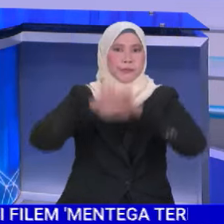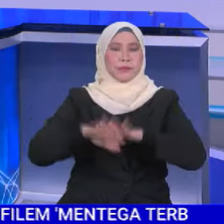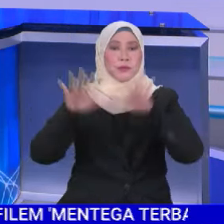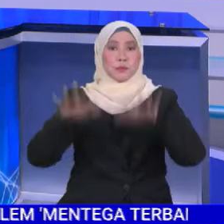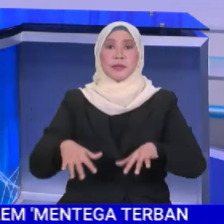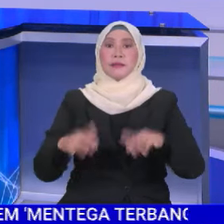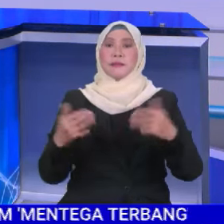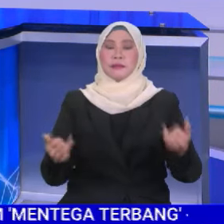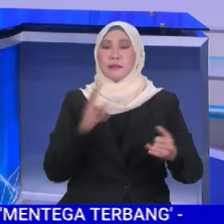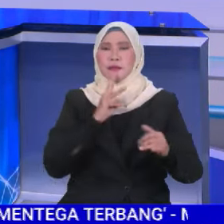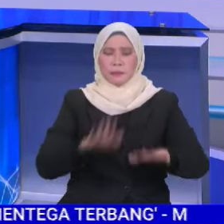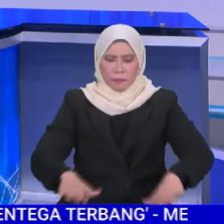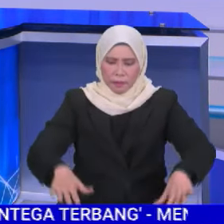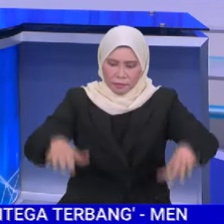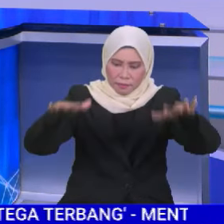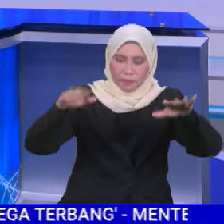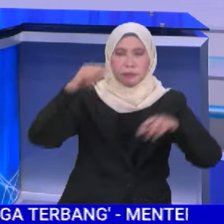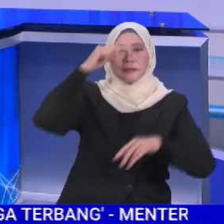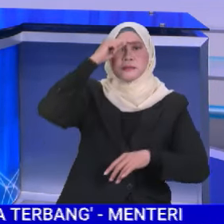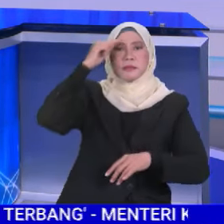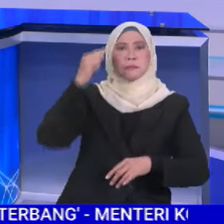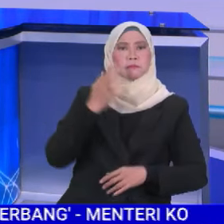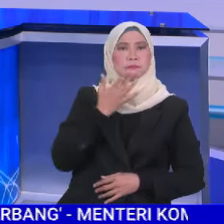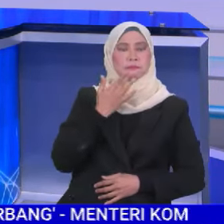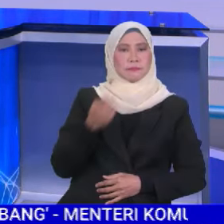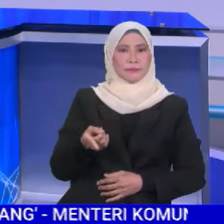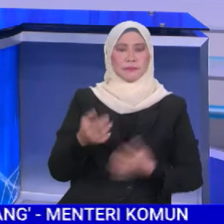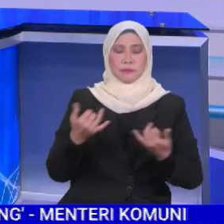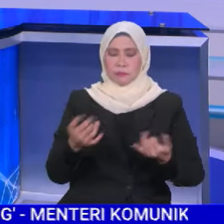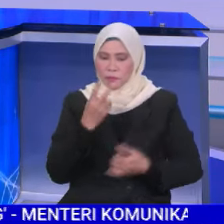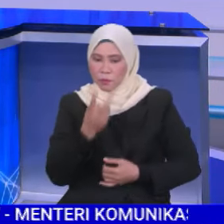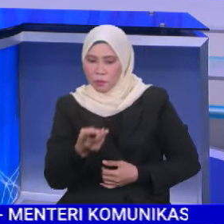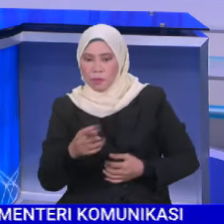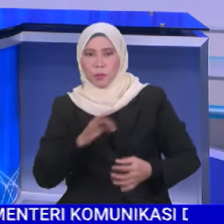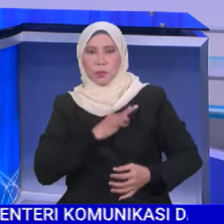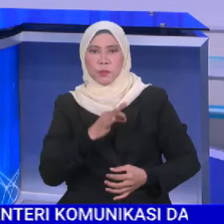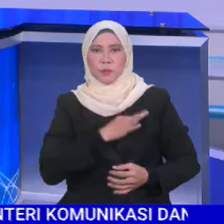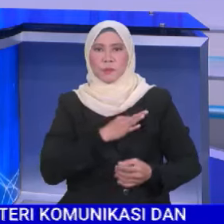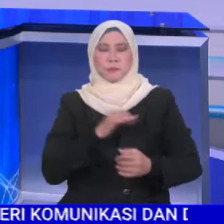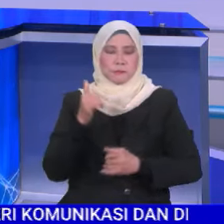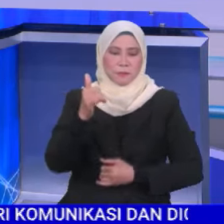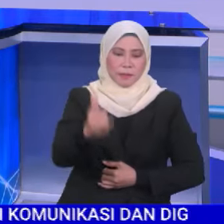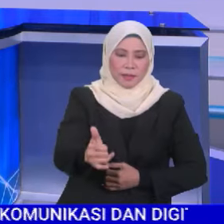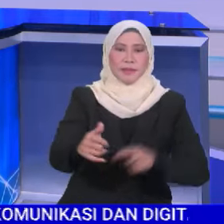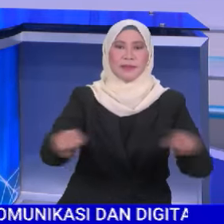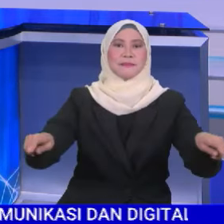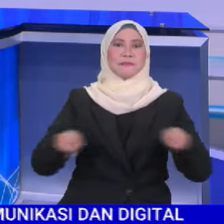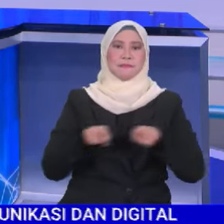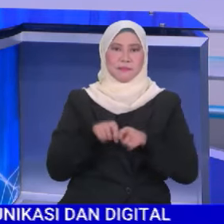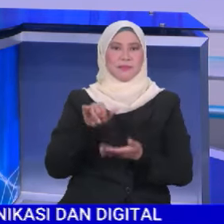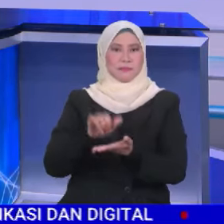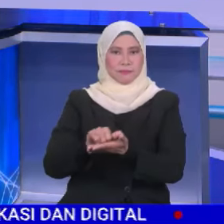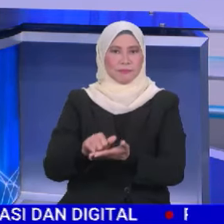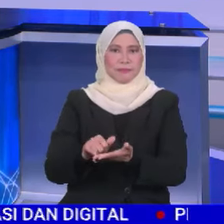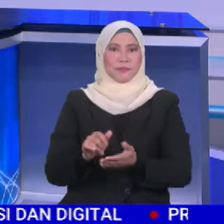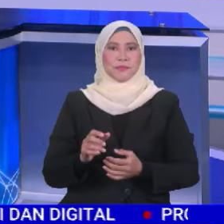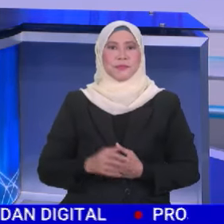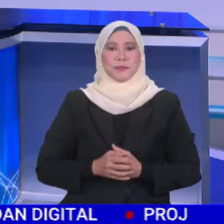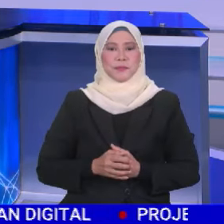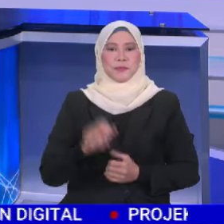air pancen berwarna hitam menarik perhatian penduduk setempat untuk ke lokasi tersebut laporan lanjut kita bersama